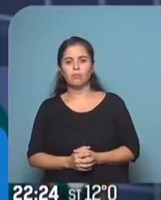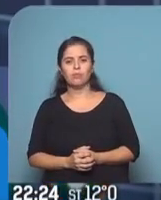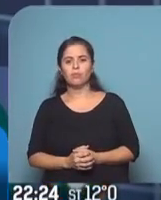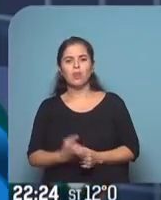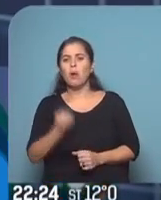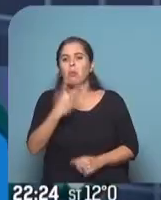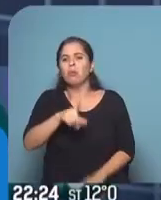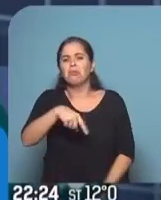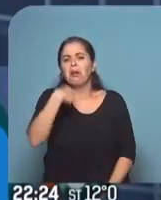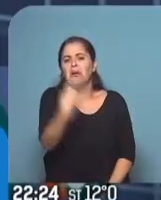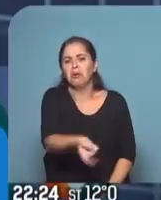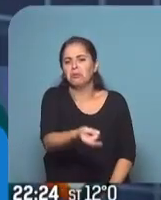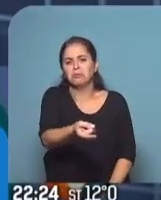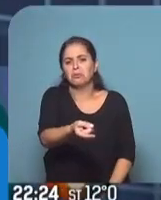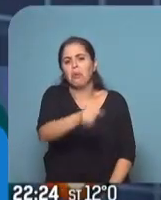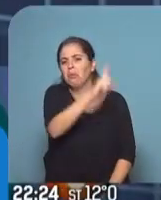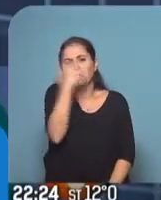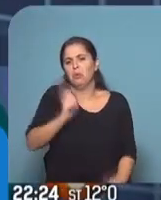طرف مقابل ما